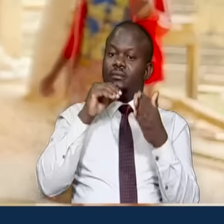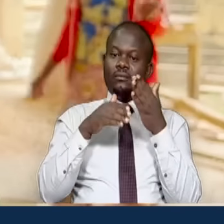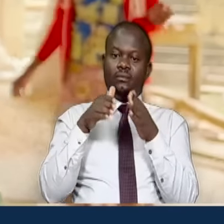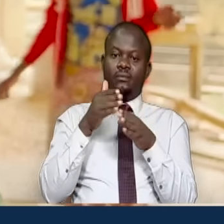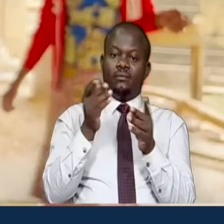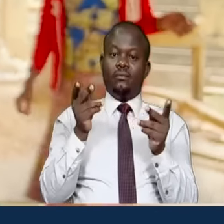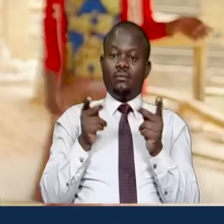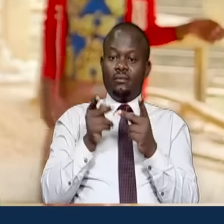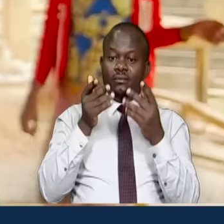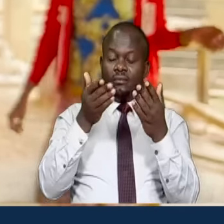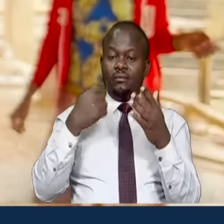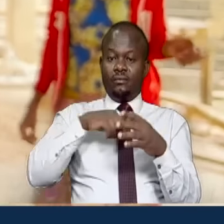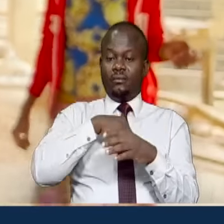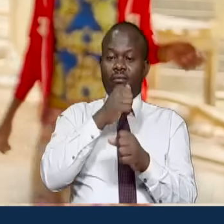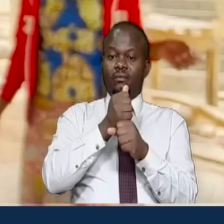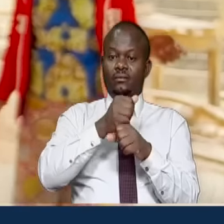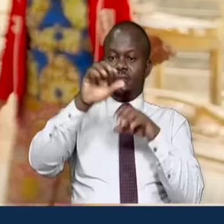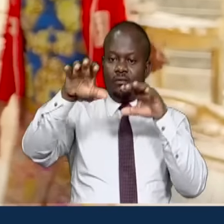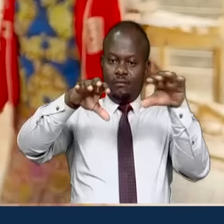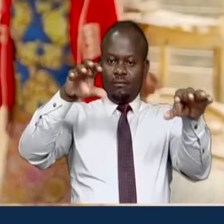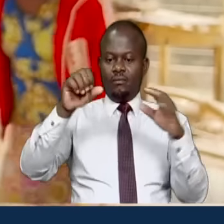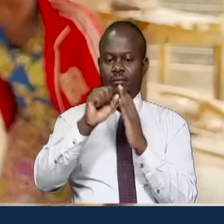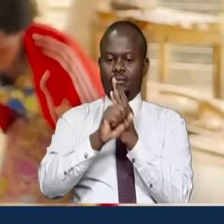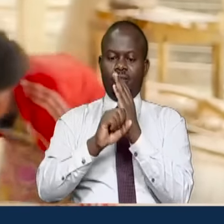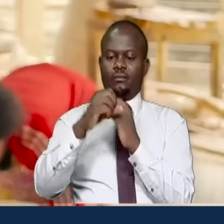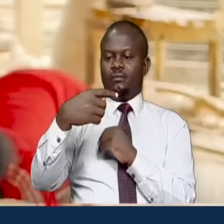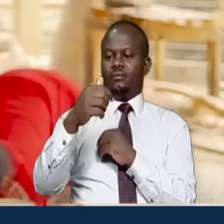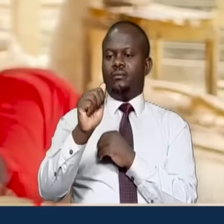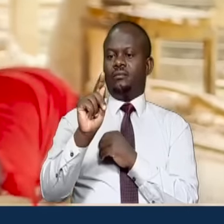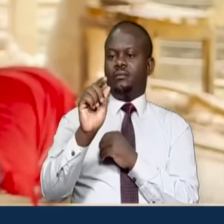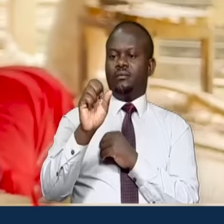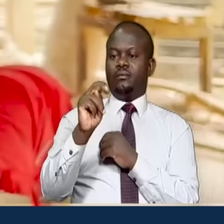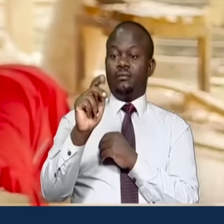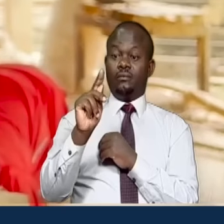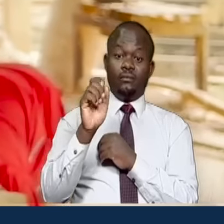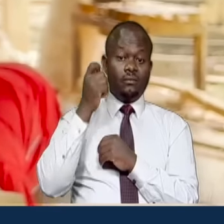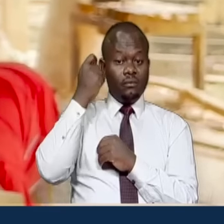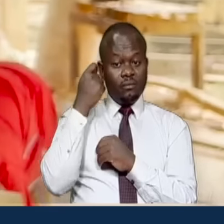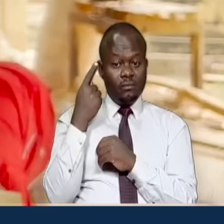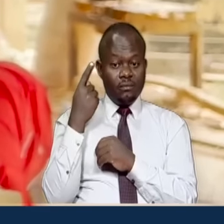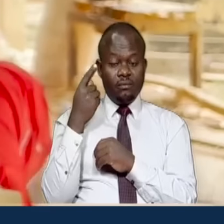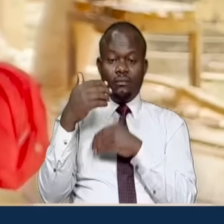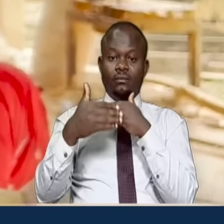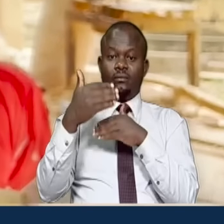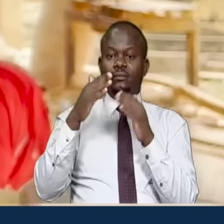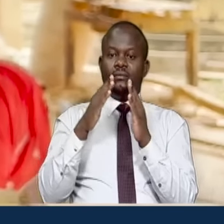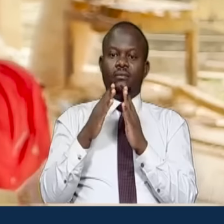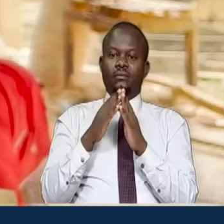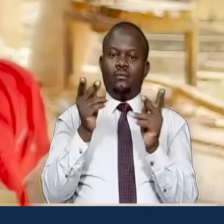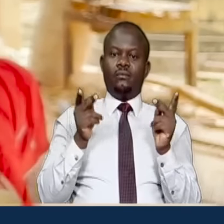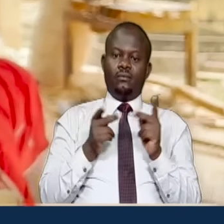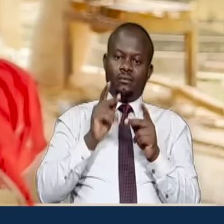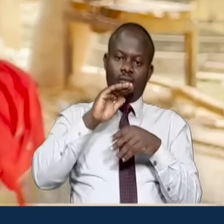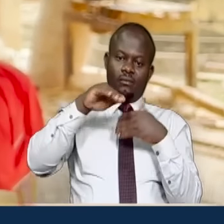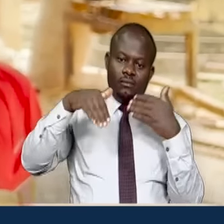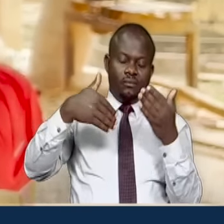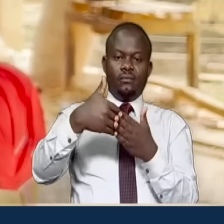twebwe twakoraga hirya no hino hano mu murenge wa Gakenke. Nuvuga ngo impande mu nkengero z'umujyi hose twaga